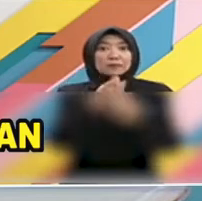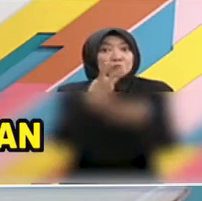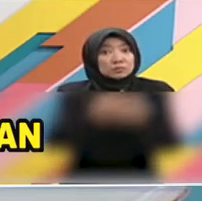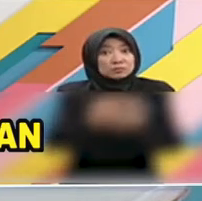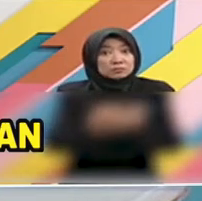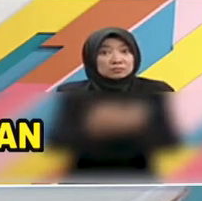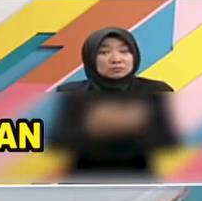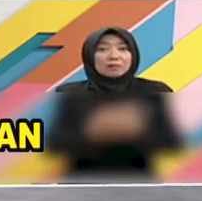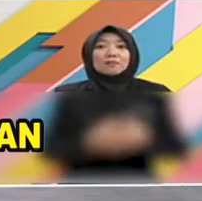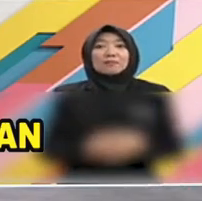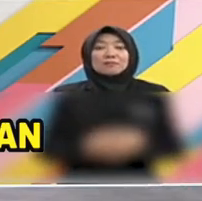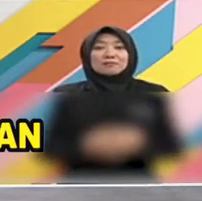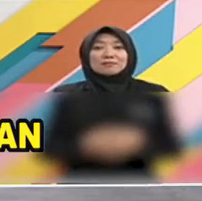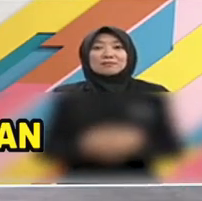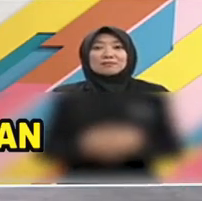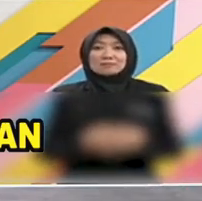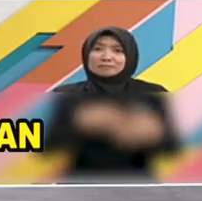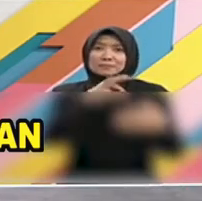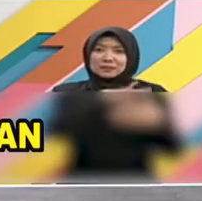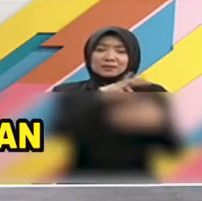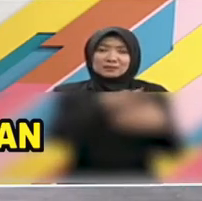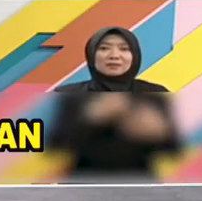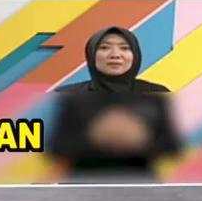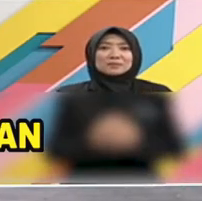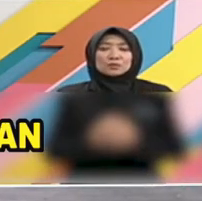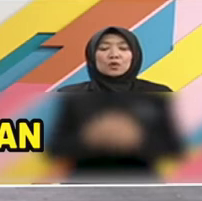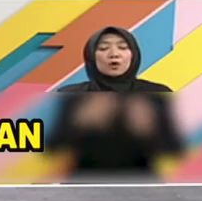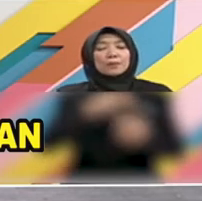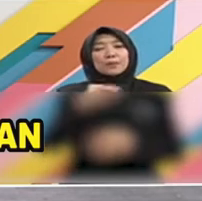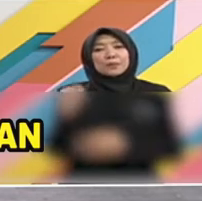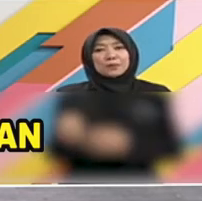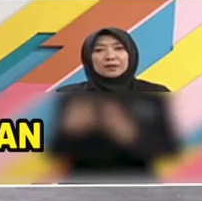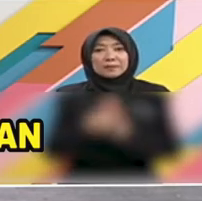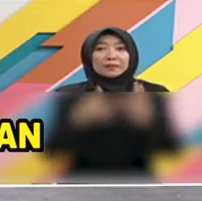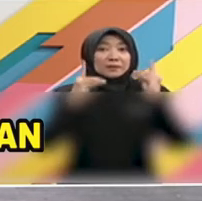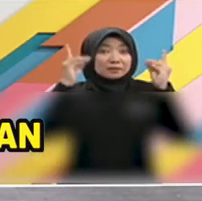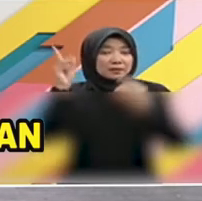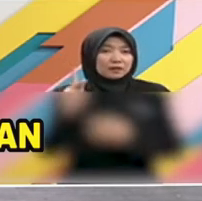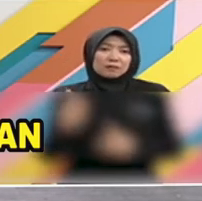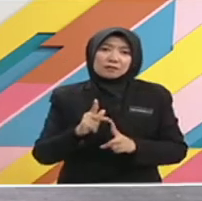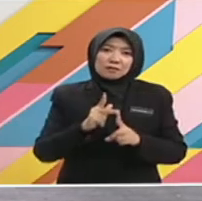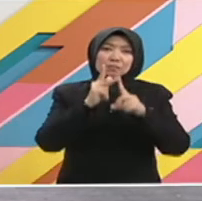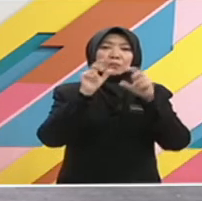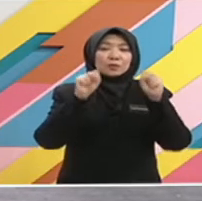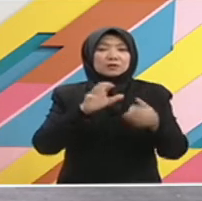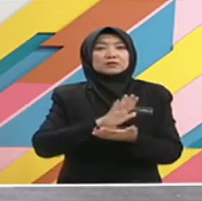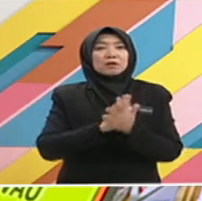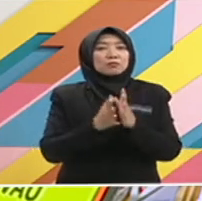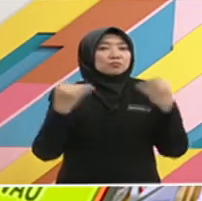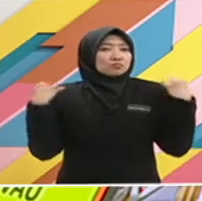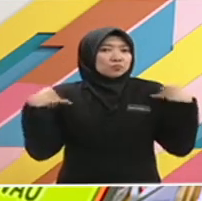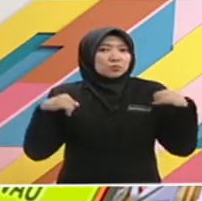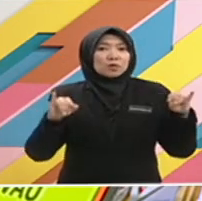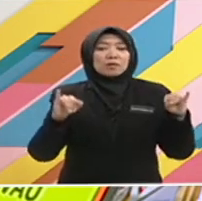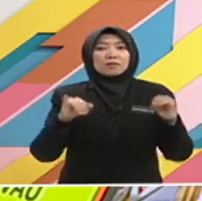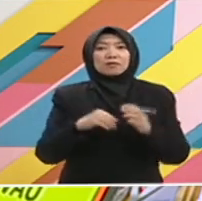cikgu. Ya, betul ya. Jadi untuk murid pendidikan khas mungkin satu hari nanti boleh jadi usahawan lah. Betul. Ya, yang mengeluarkan produk